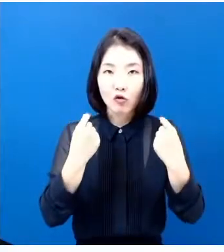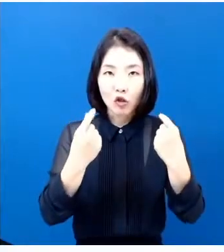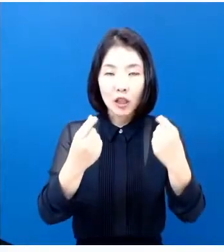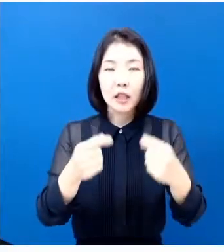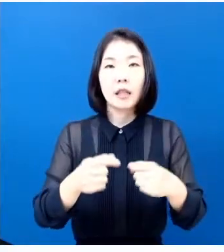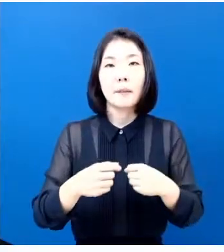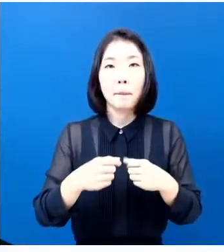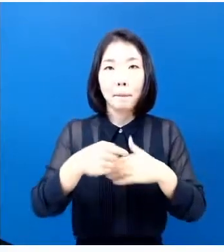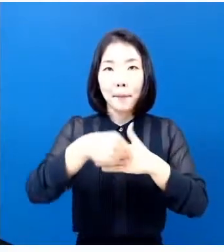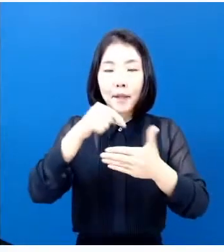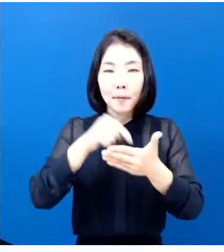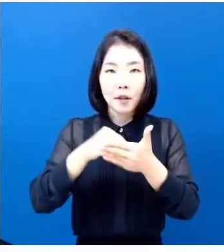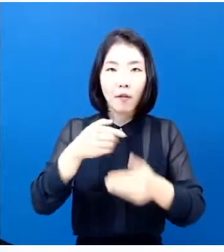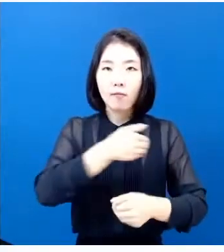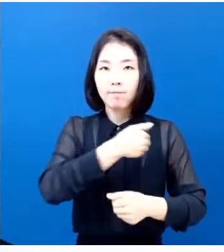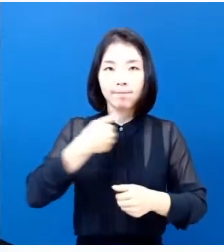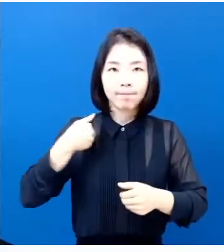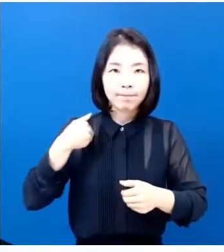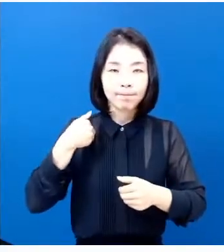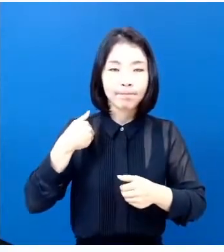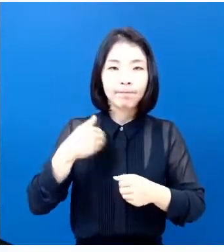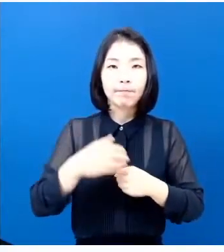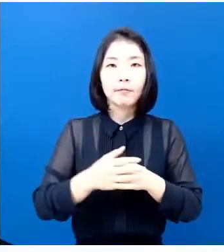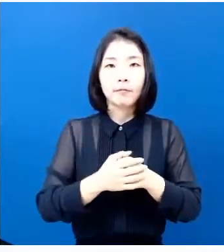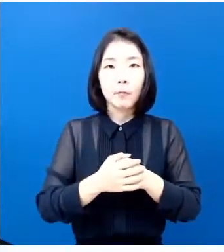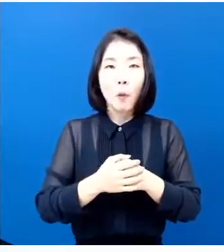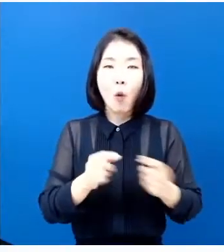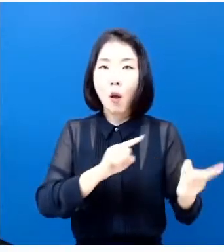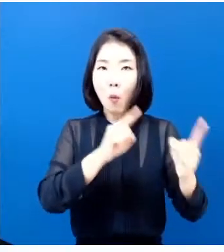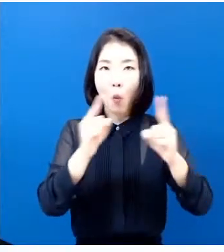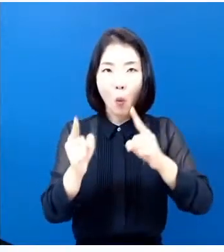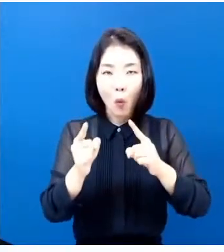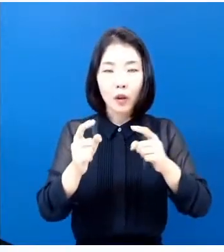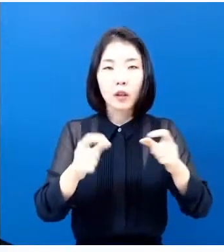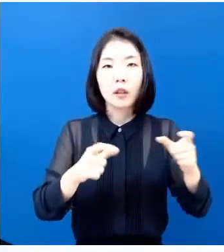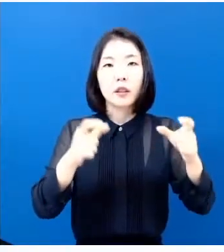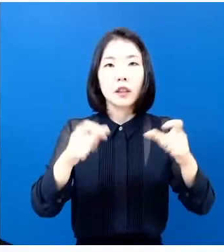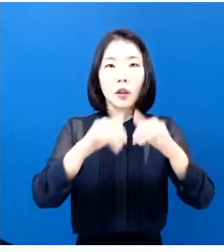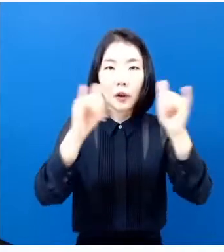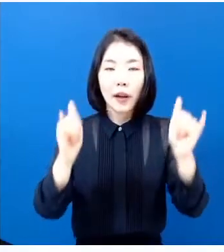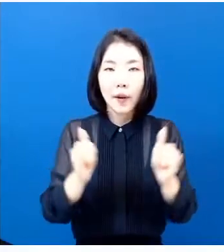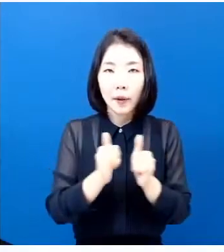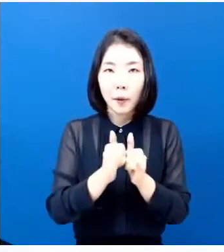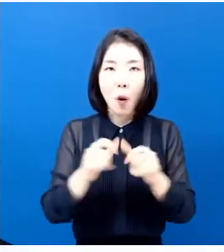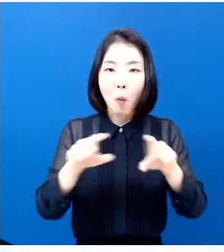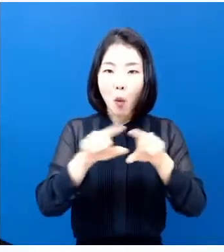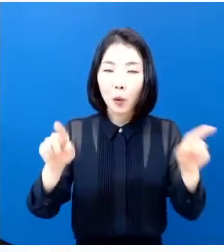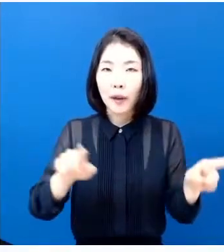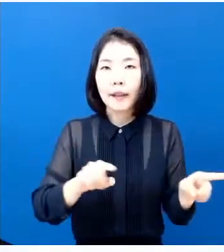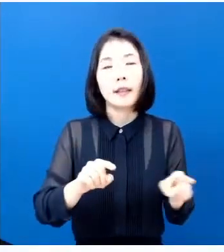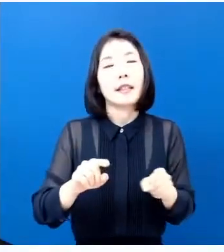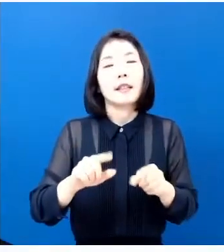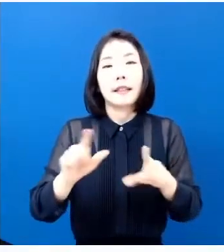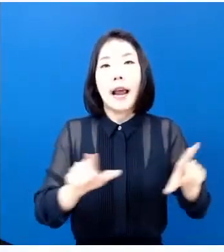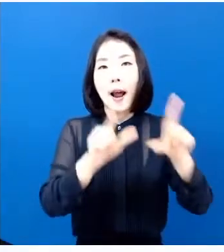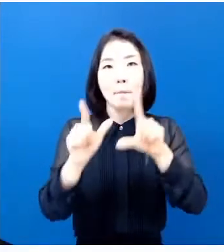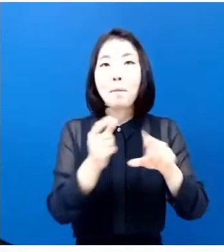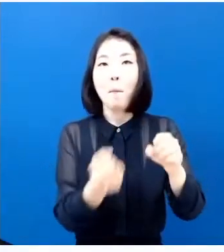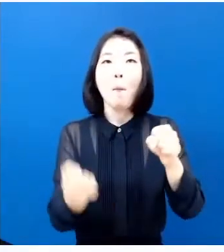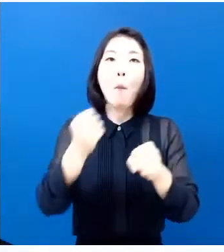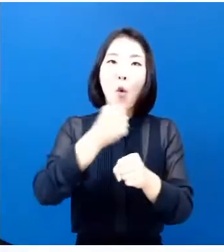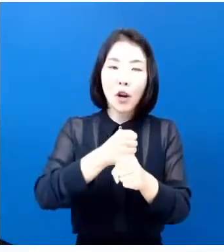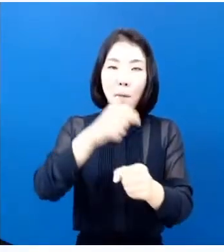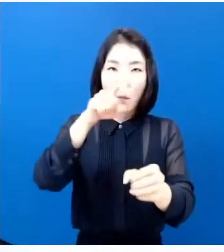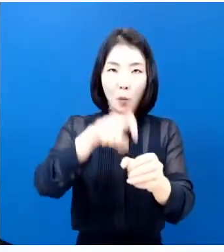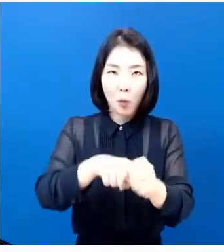심리적 자신감을 회복하고 이로 인해 지역사회 속에 보통의 삶의 복귀를 지원하고 있습니다 또한